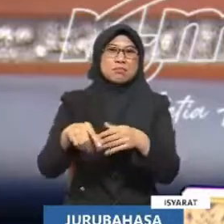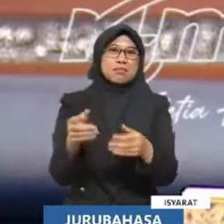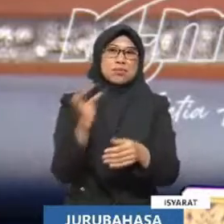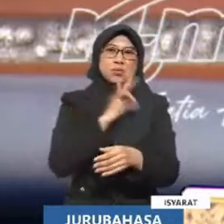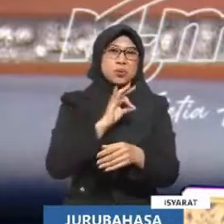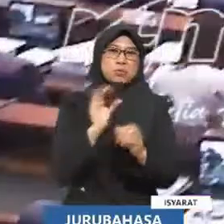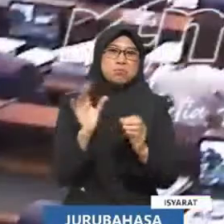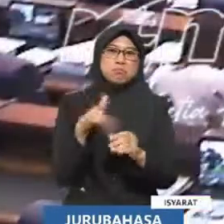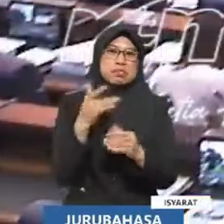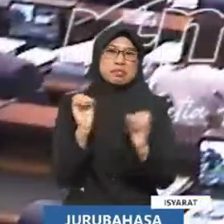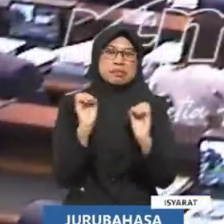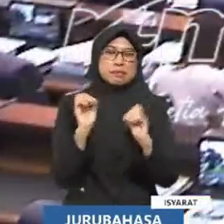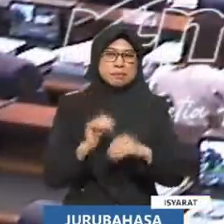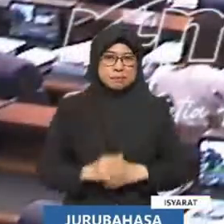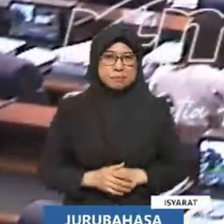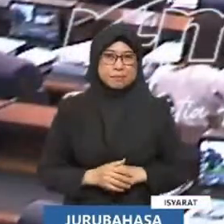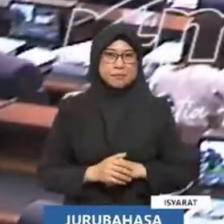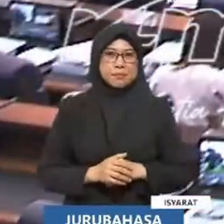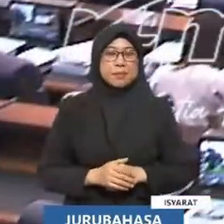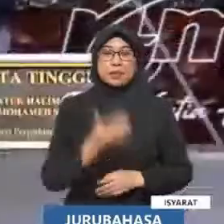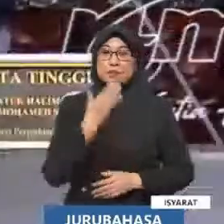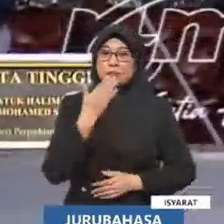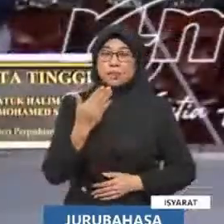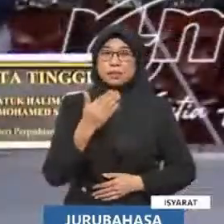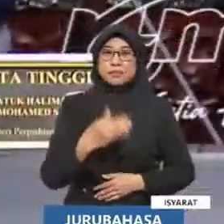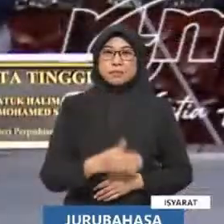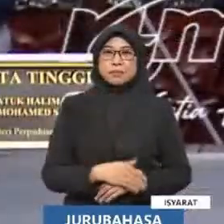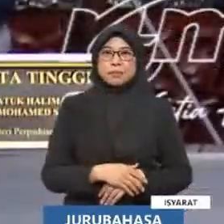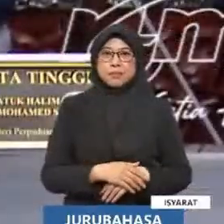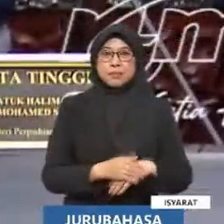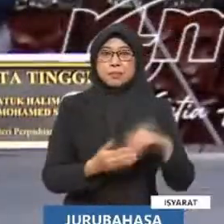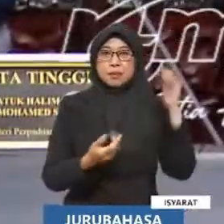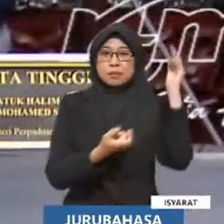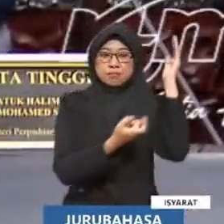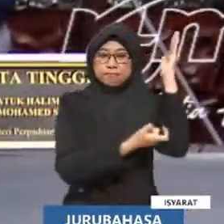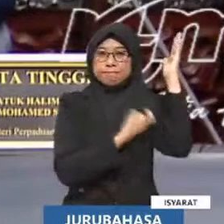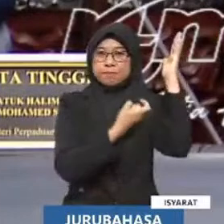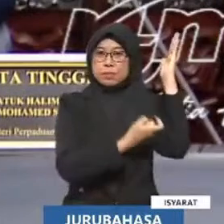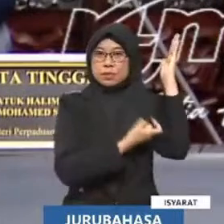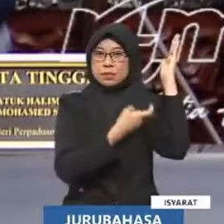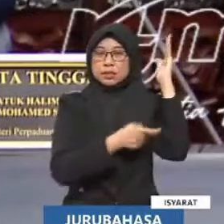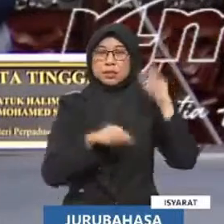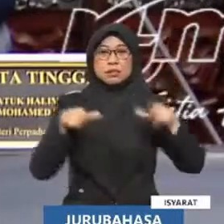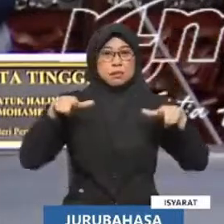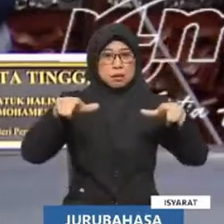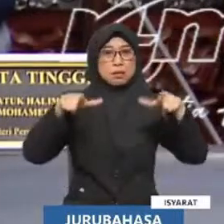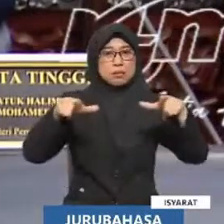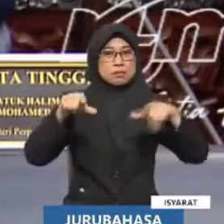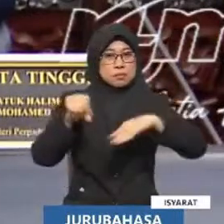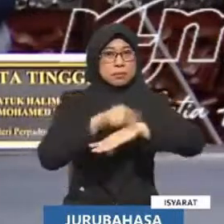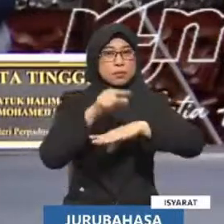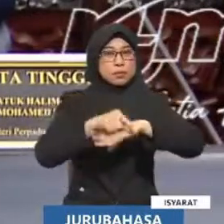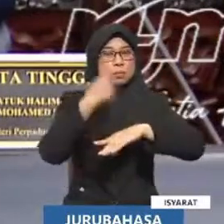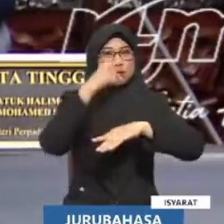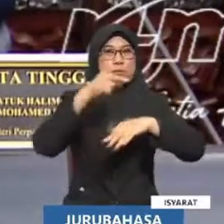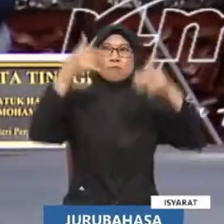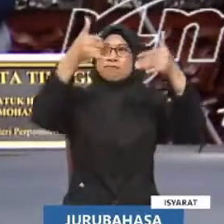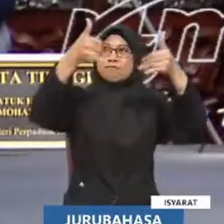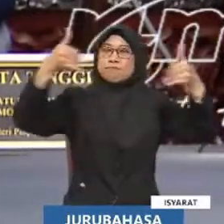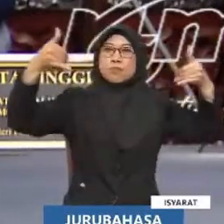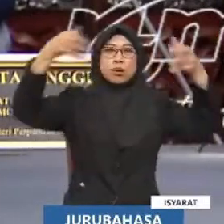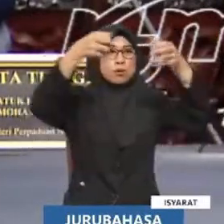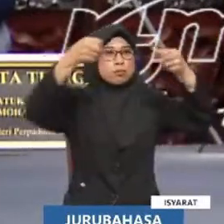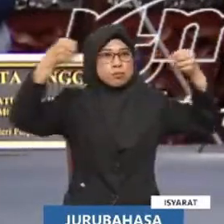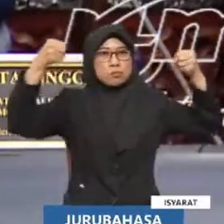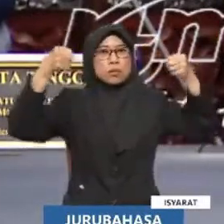menteri untuk menjawab saya campur about adalah diantara satu-satunya jenis kayu yang multiguna uap